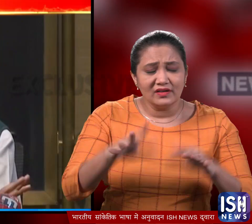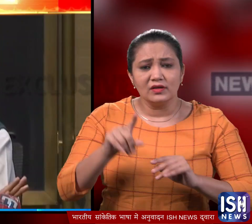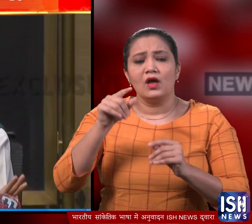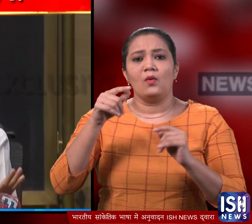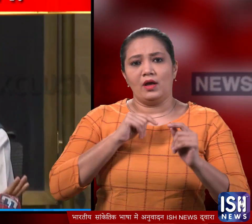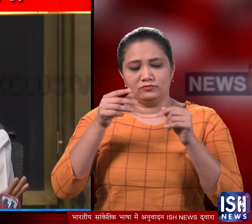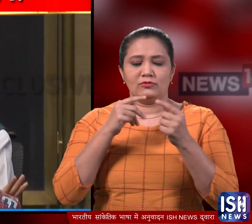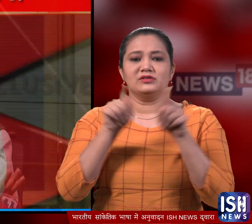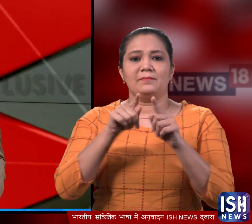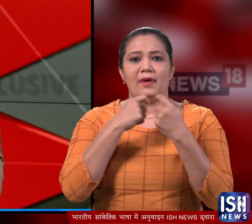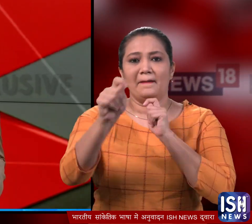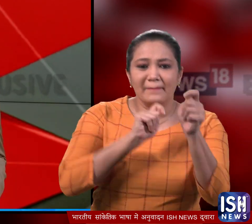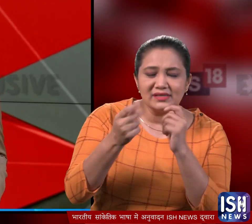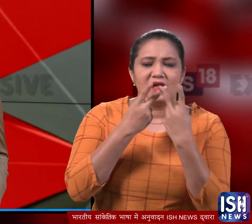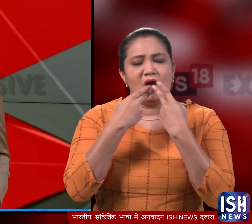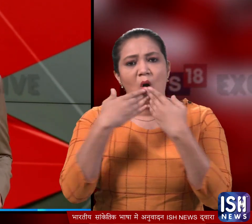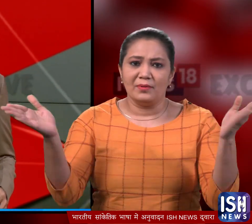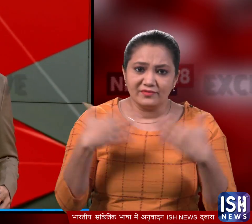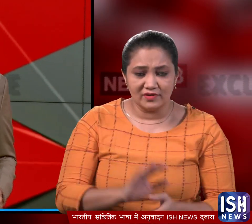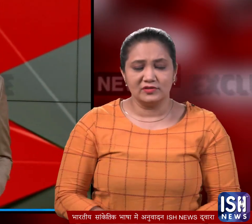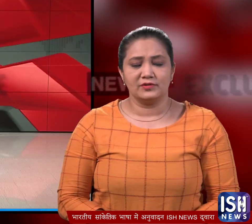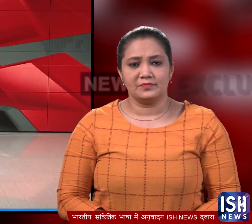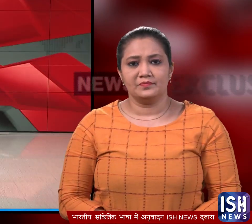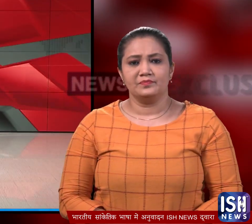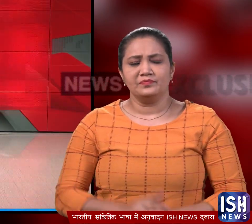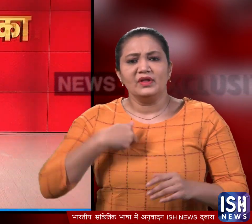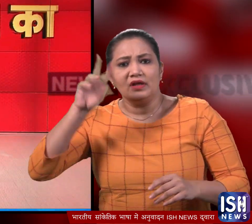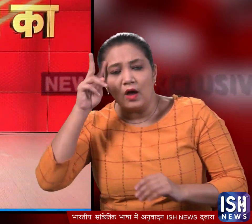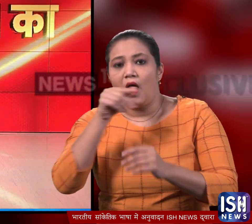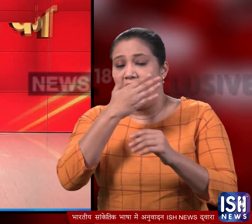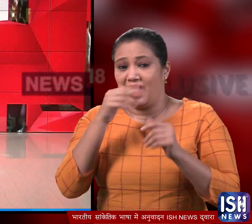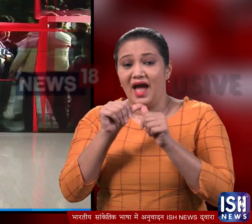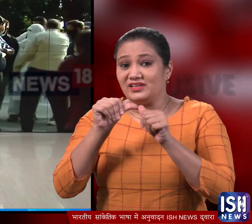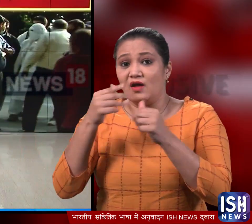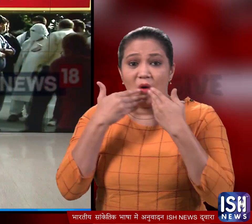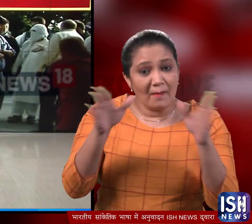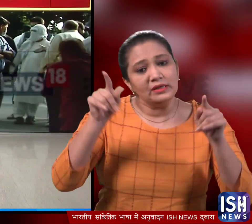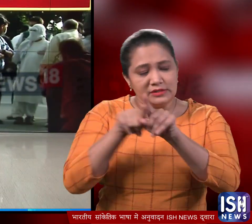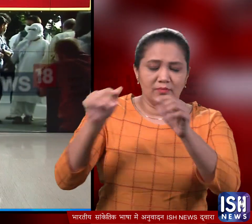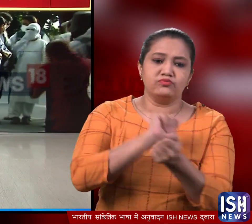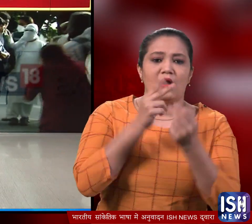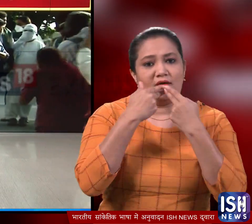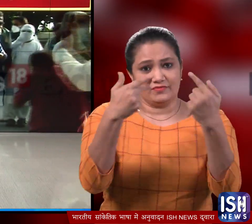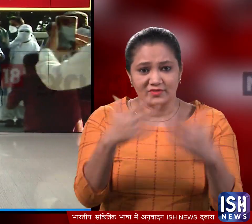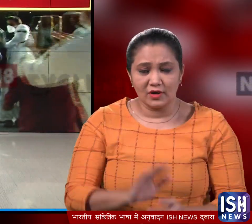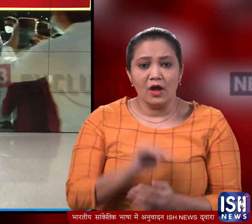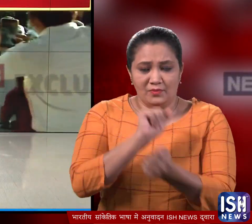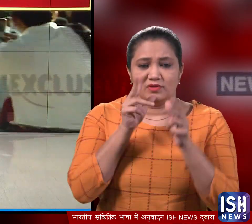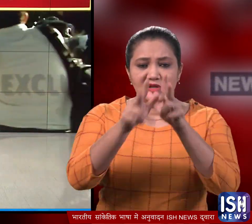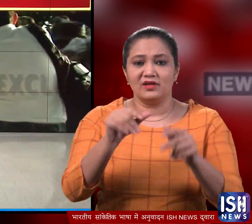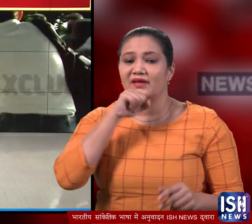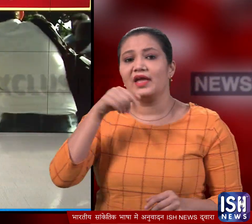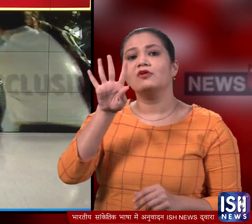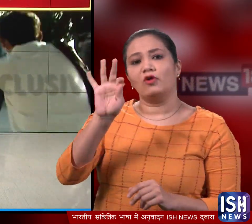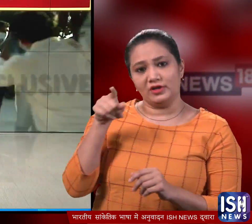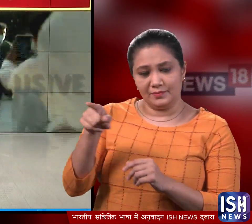में एक प्रेस कॉन्फ्रेंस भी की, जिसमें उसने कई ऐसी बातें बताई जो उसे संदिग्ध अशरफ ने पूछताछ के दौरान बताई थी। पुलिस ने बताया कि 40 साल का